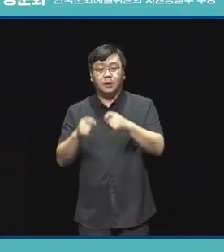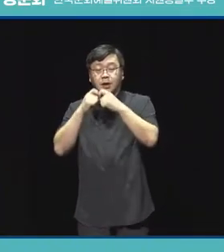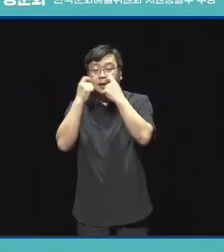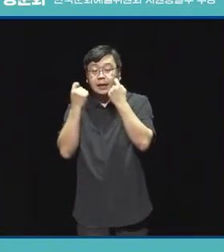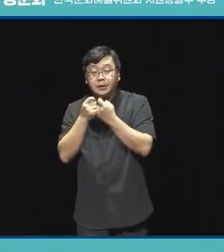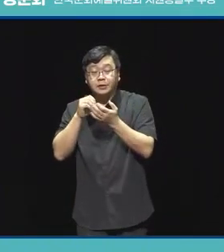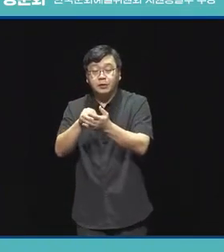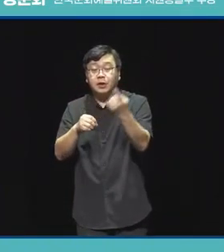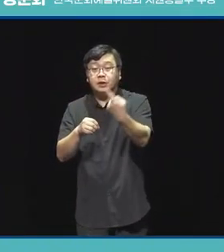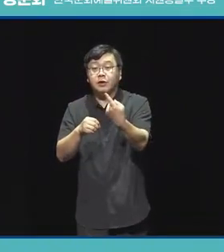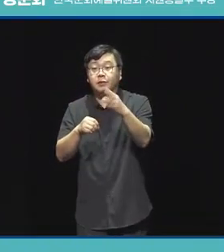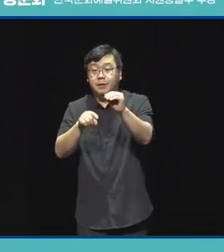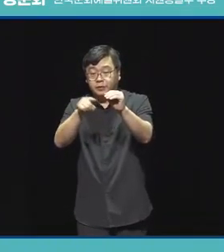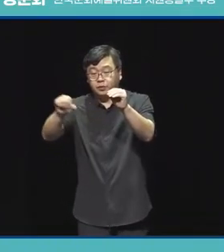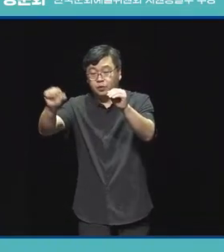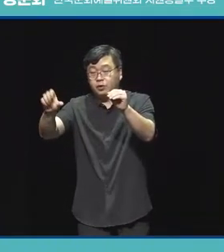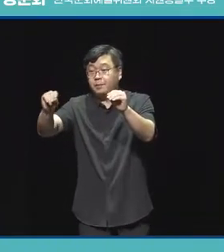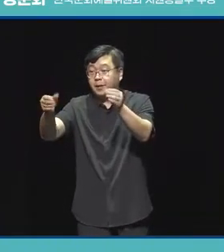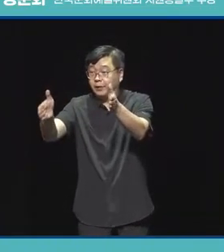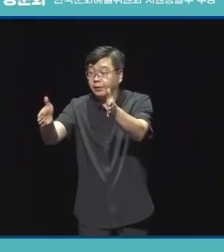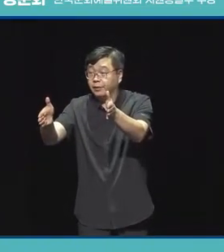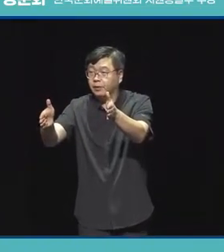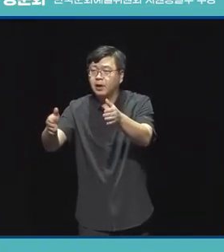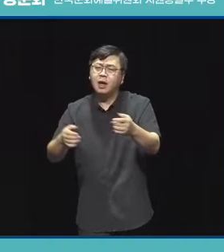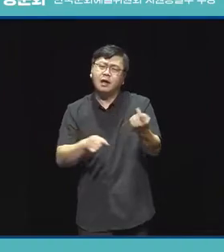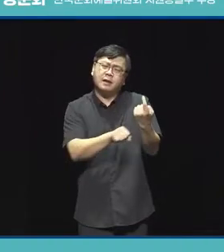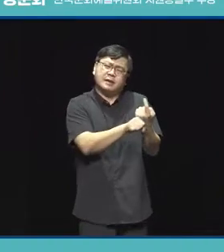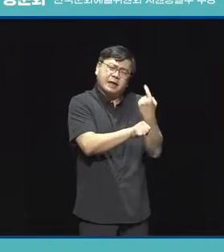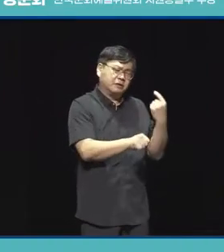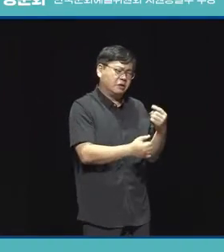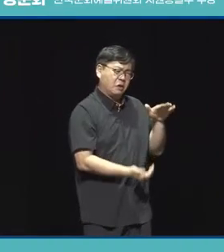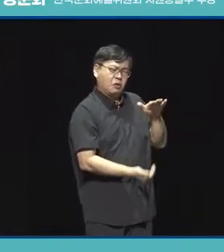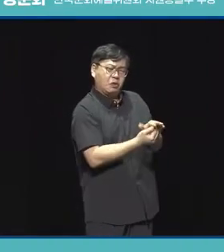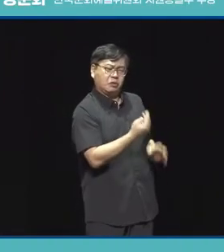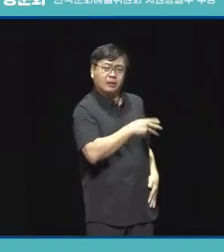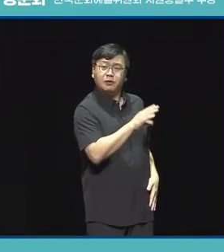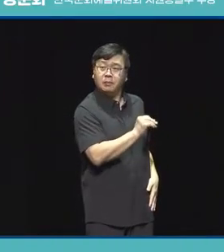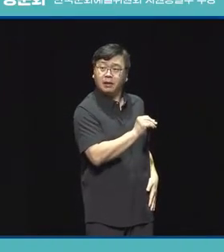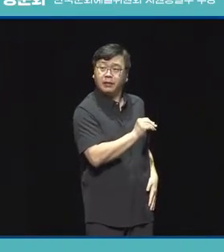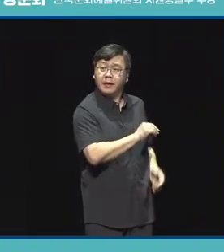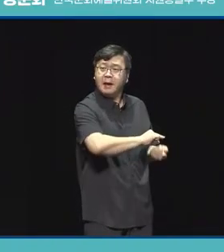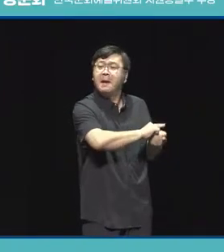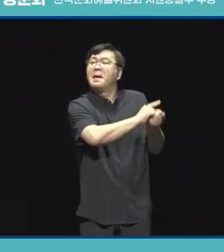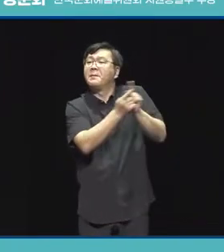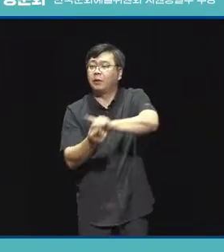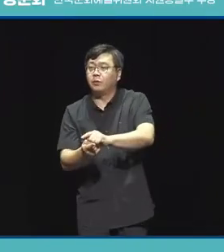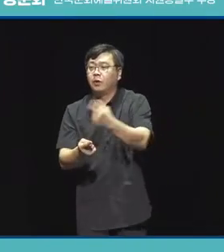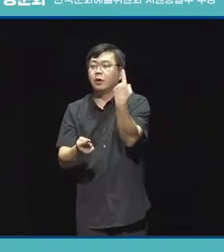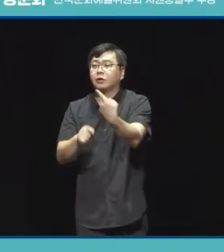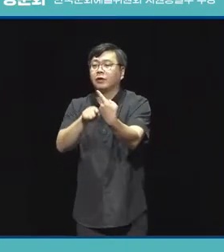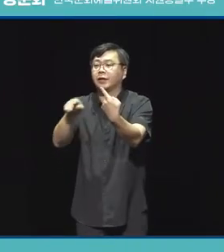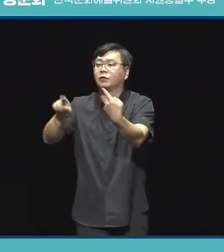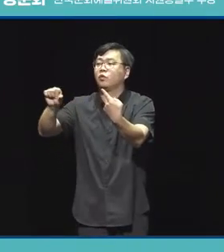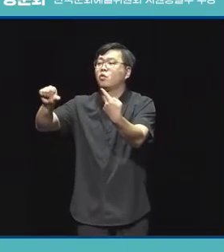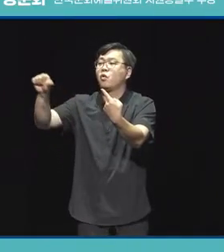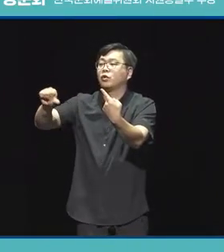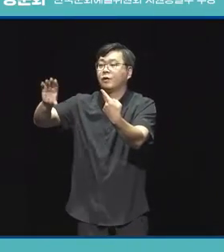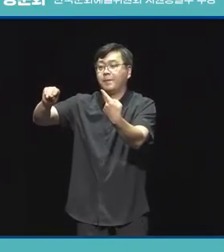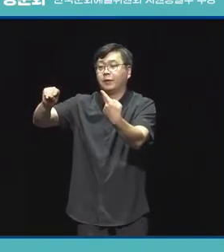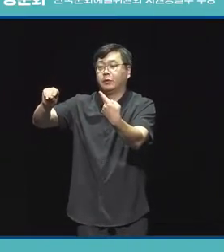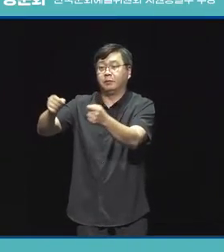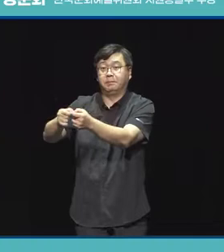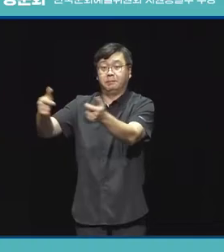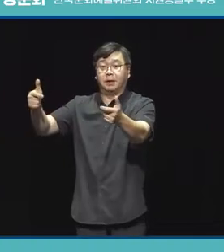5,000만 원까지로 되어 있는데 작년에는 최대 3천만 원이었습니다. 근데 저희가 5천만 원으로 늘린 의미는 저희의 희망으로는